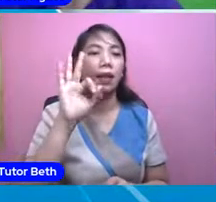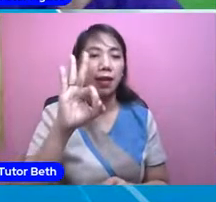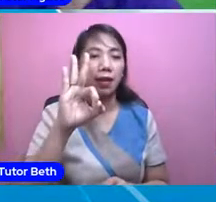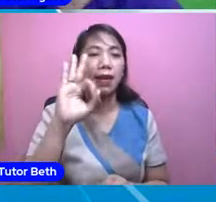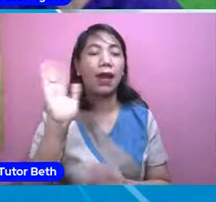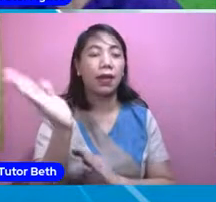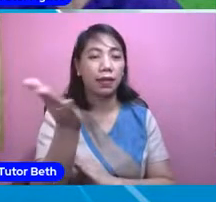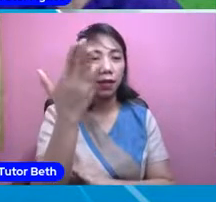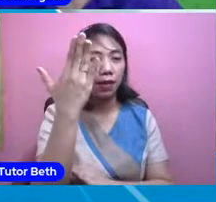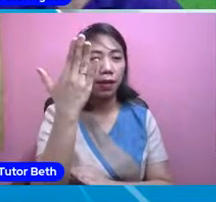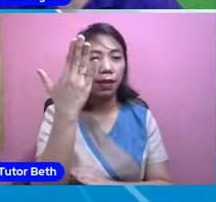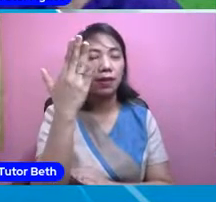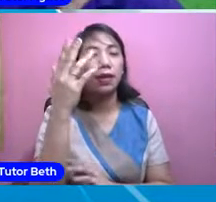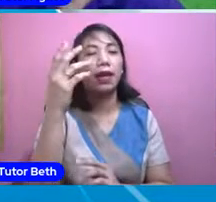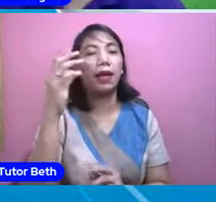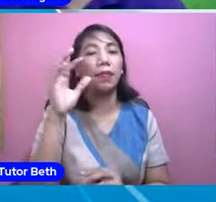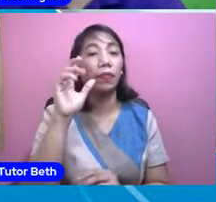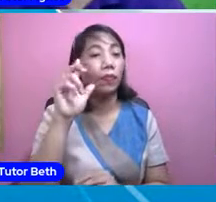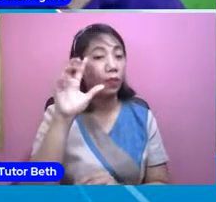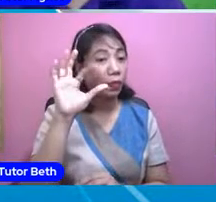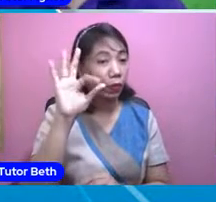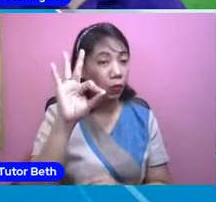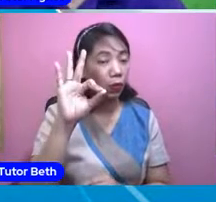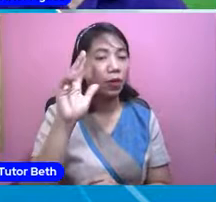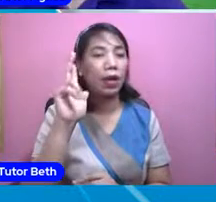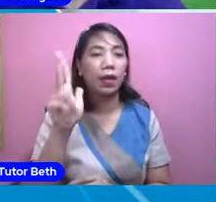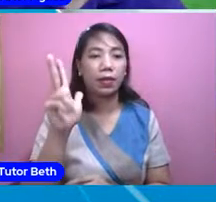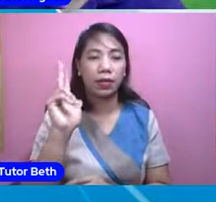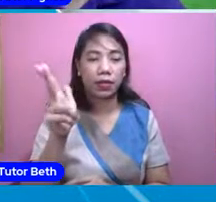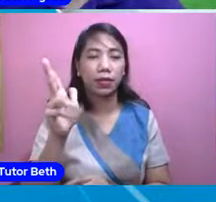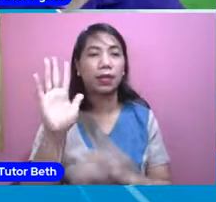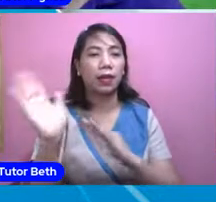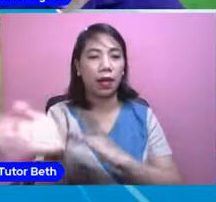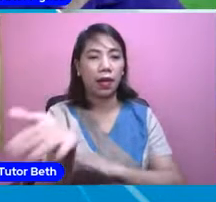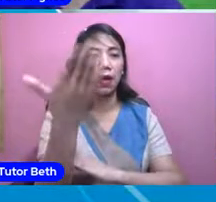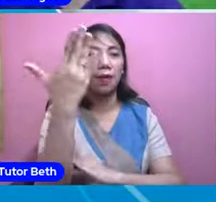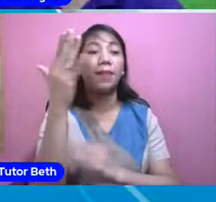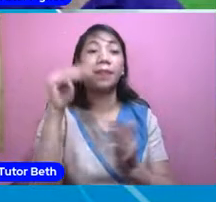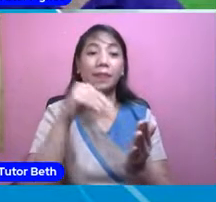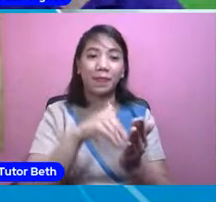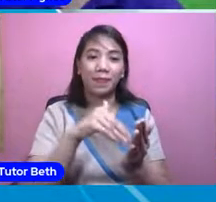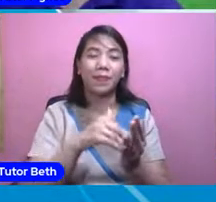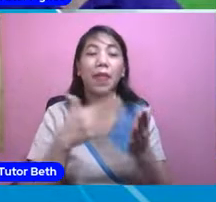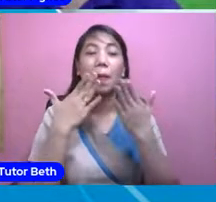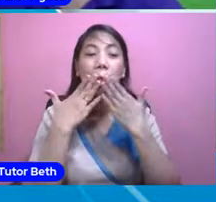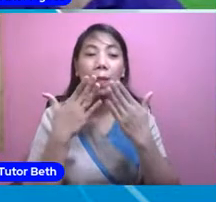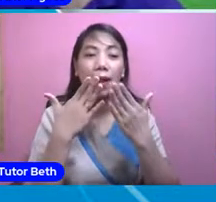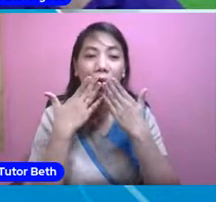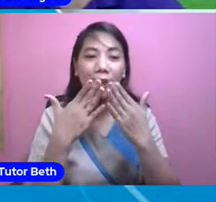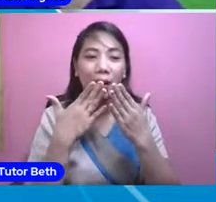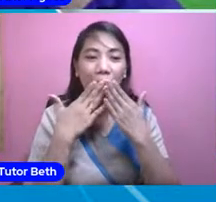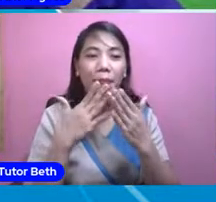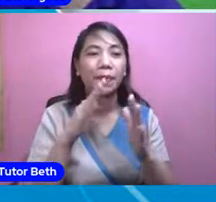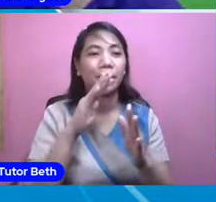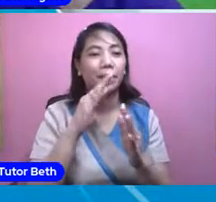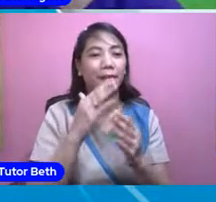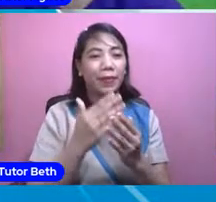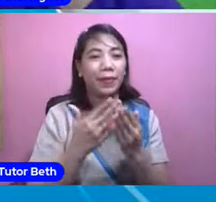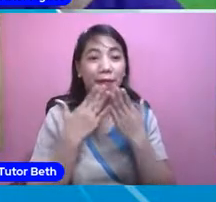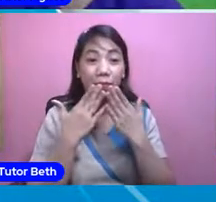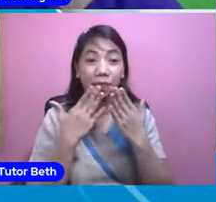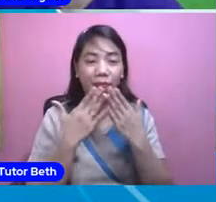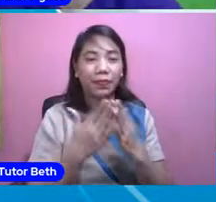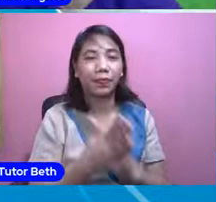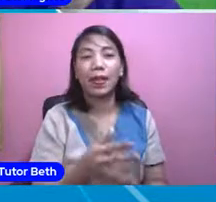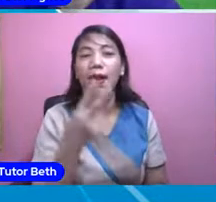9 hanggang 11.30 ng umaga. Inuulit ko, marami pong salamat sa pagsubaybay. Magkita-kita po